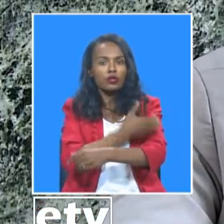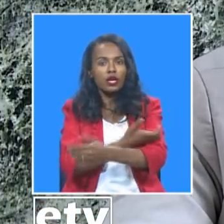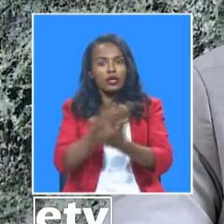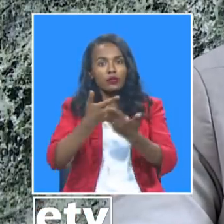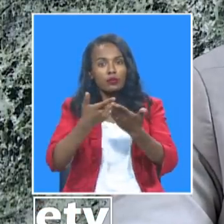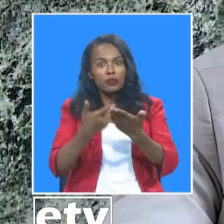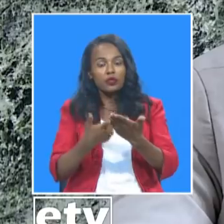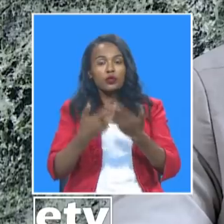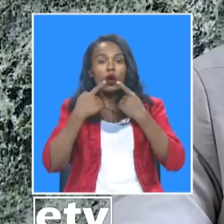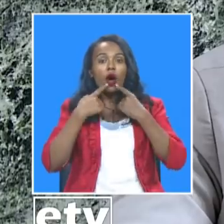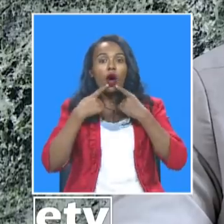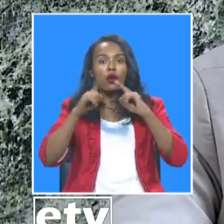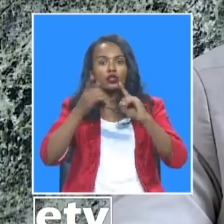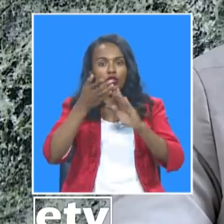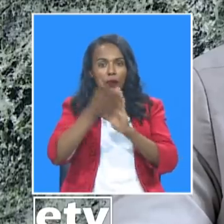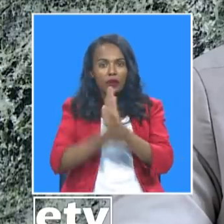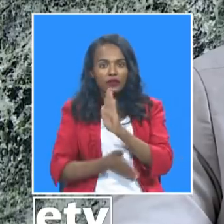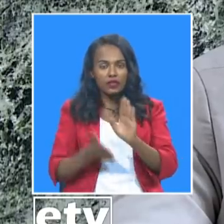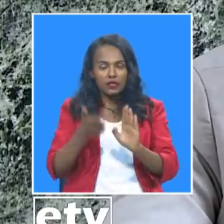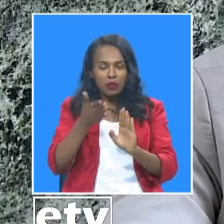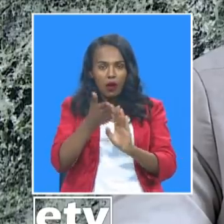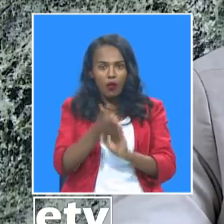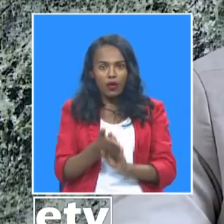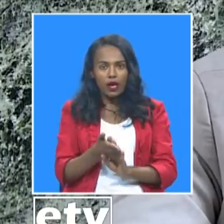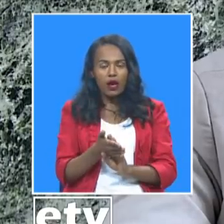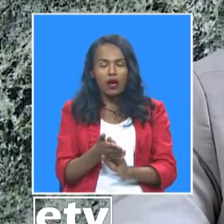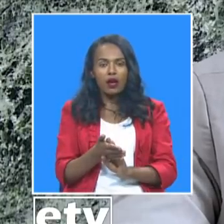በዚሁ አዋጅም ከመስፈጸም አኳያ